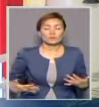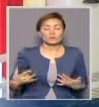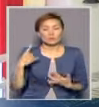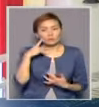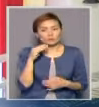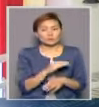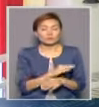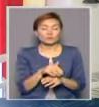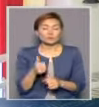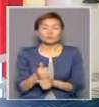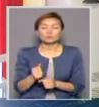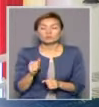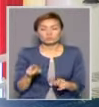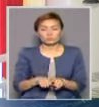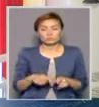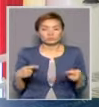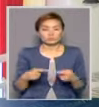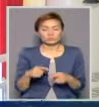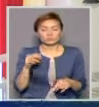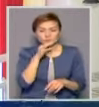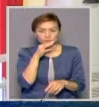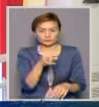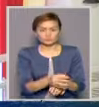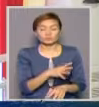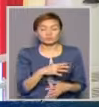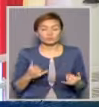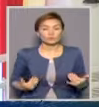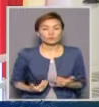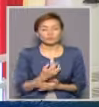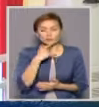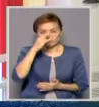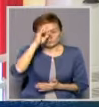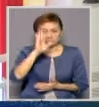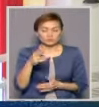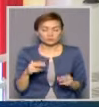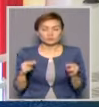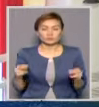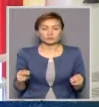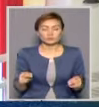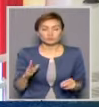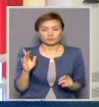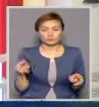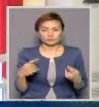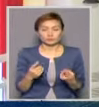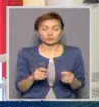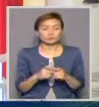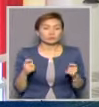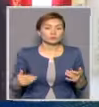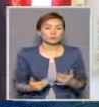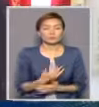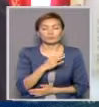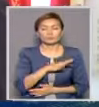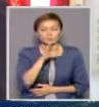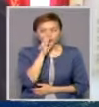но наш президент дал этому четкое определение синоним нового казахстана это справедливый казахстан открывается много